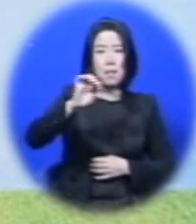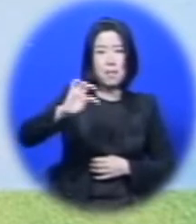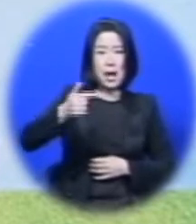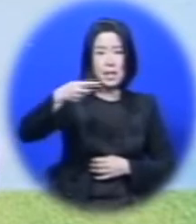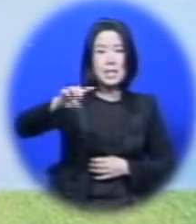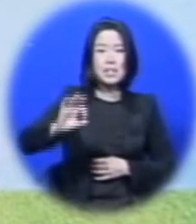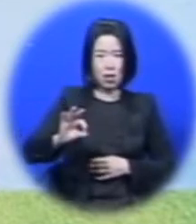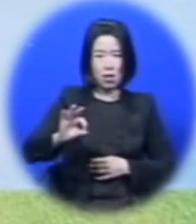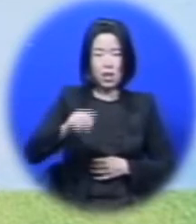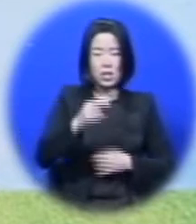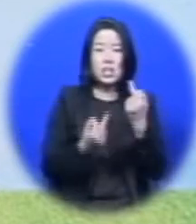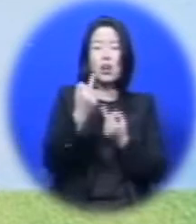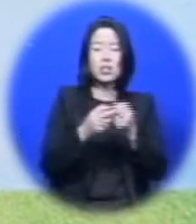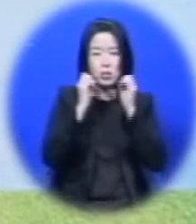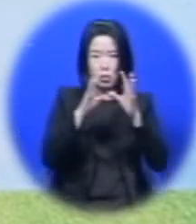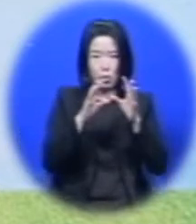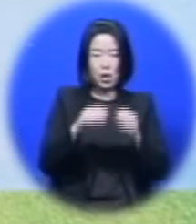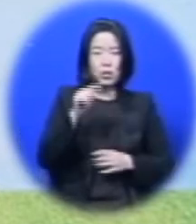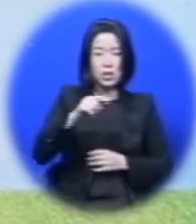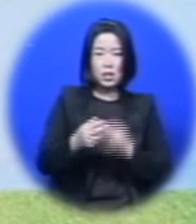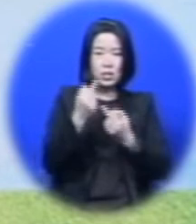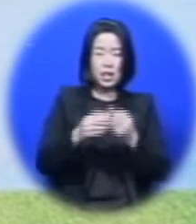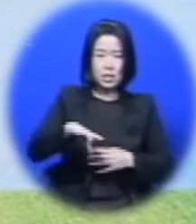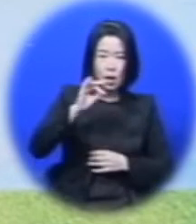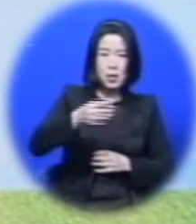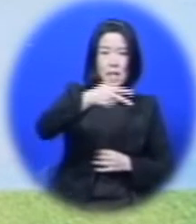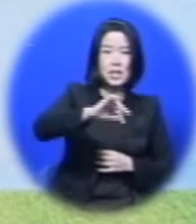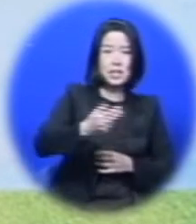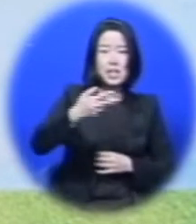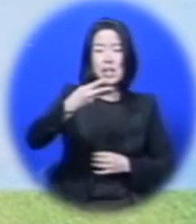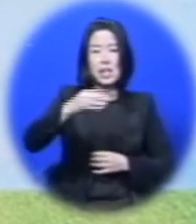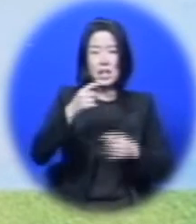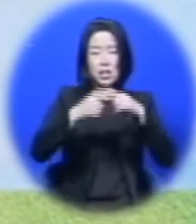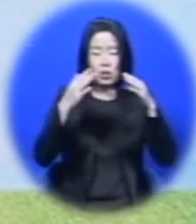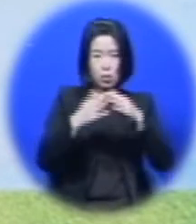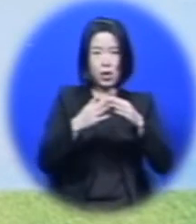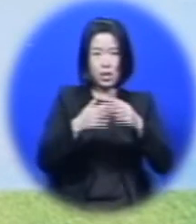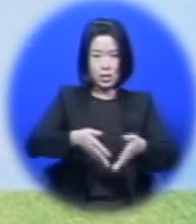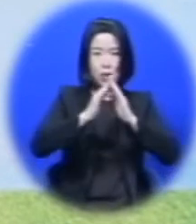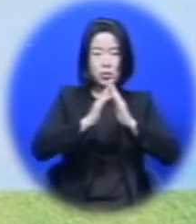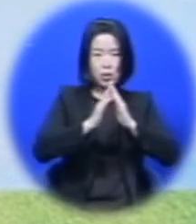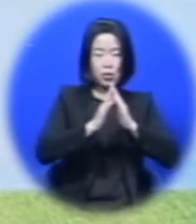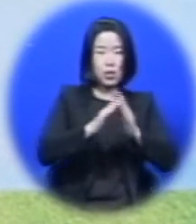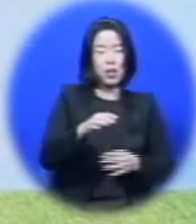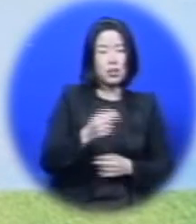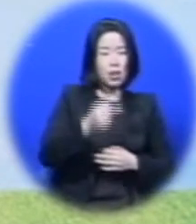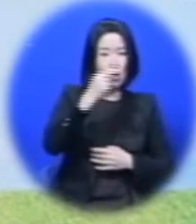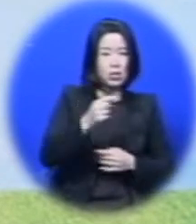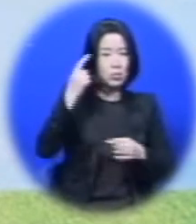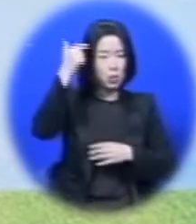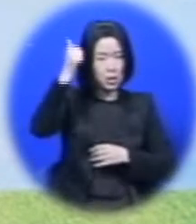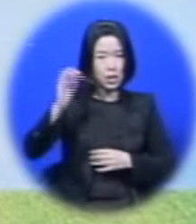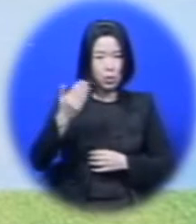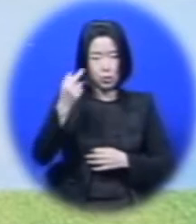형제가 진리교회라는 교회를 처음 세웠습니다. 그 이판일은 장로가 되고 이판성은 집사가 됐습니다. 그런데